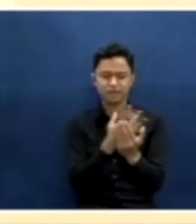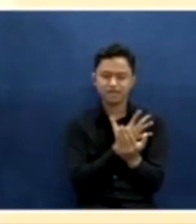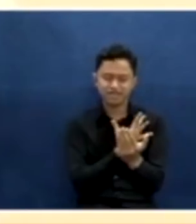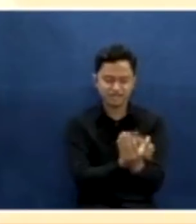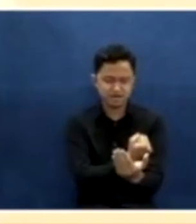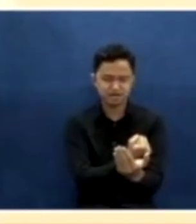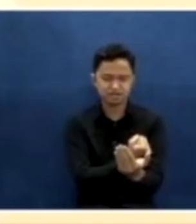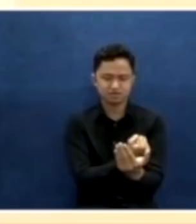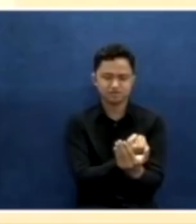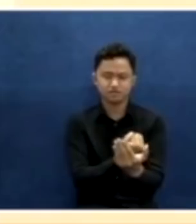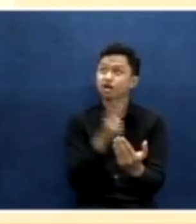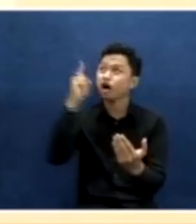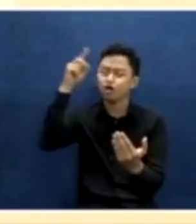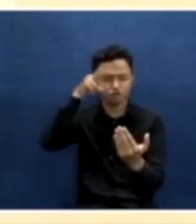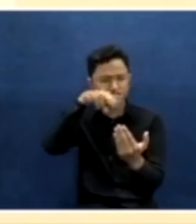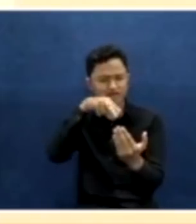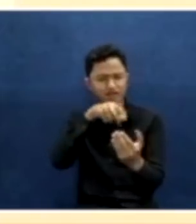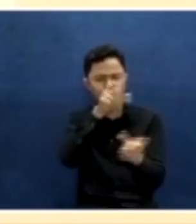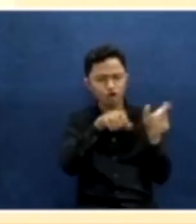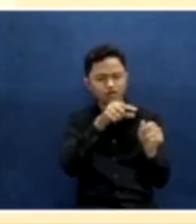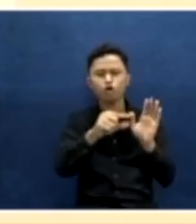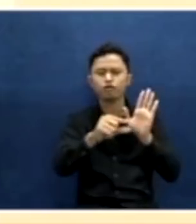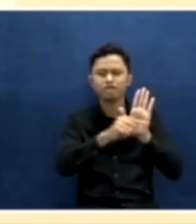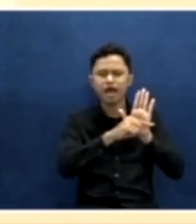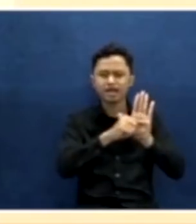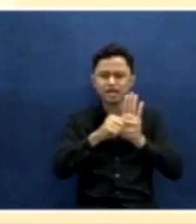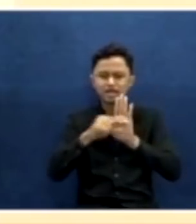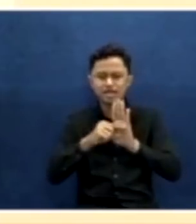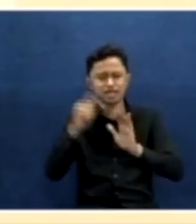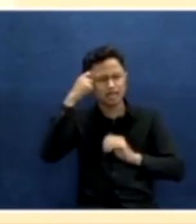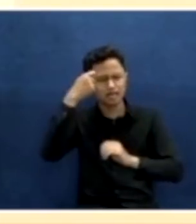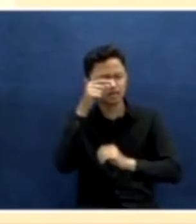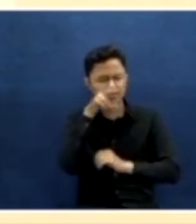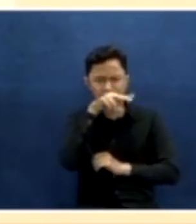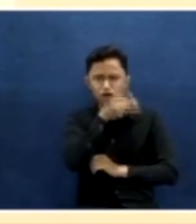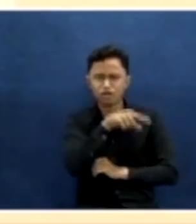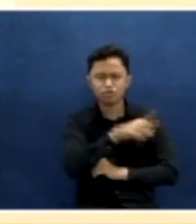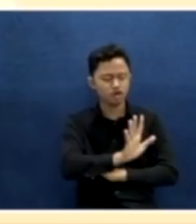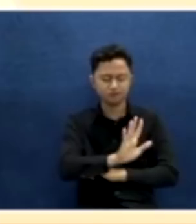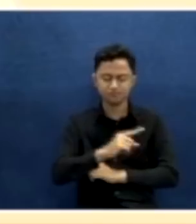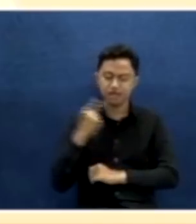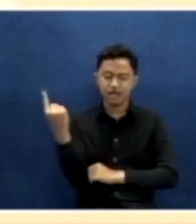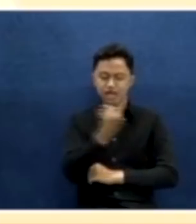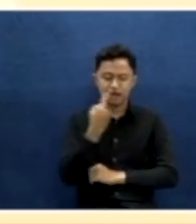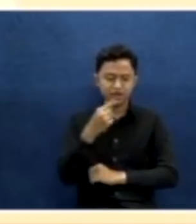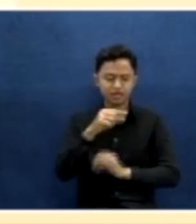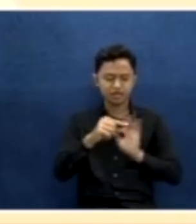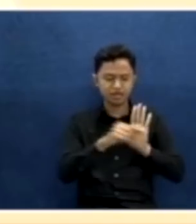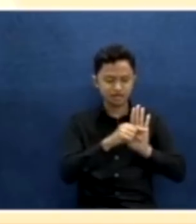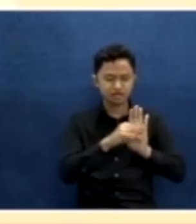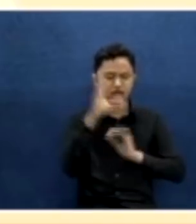Kejari pekan Hanya mereka yang pintar menyebutkan ayat dan menyebutkan hadits tetapi kami mengimani Ya Allah Sesungguhnya